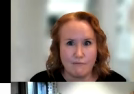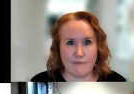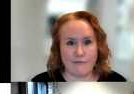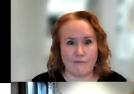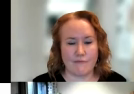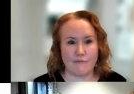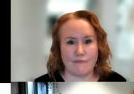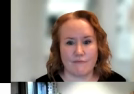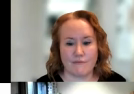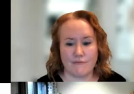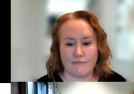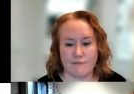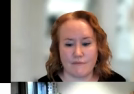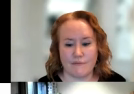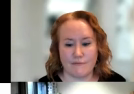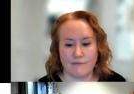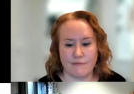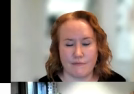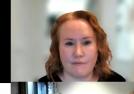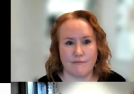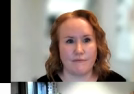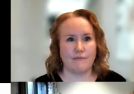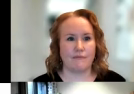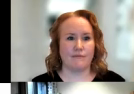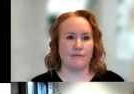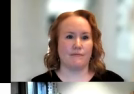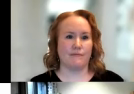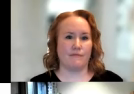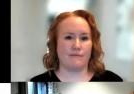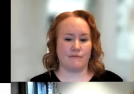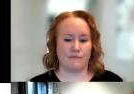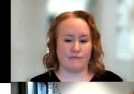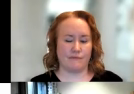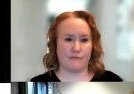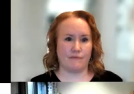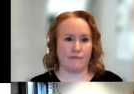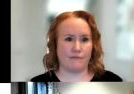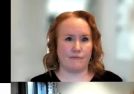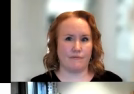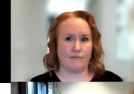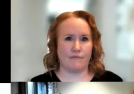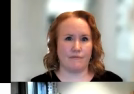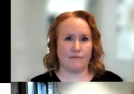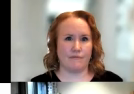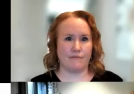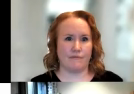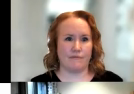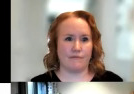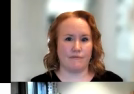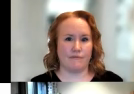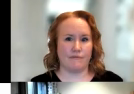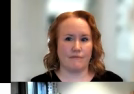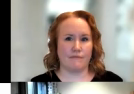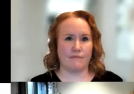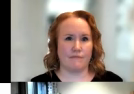ikke. Og få opp en status på alle de 49 kravene som blir gjeldende, det